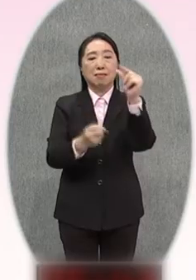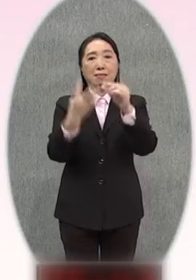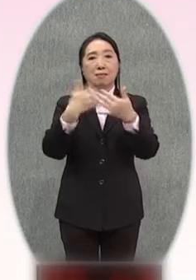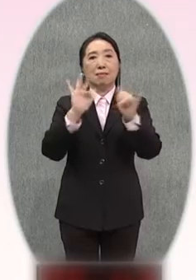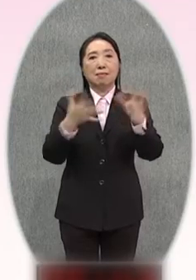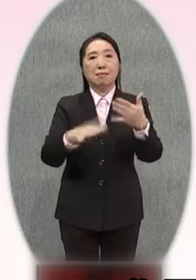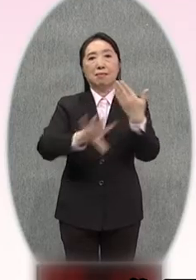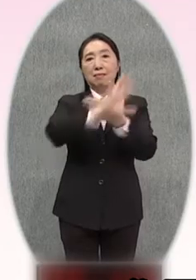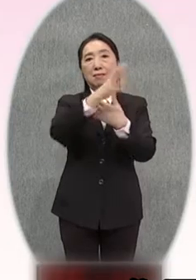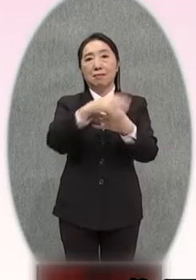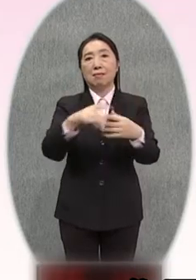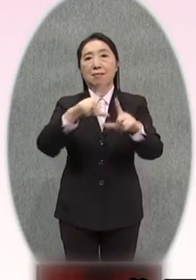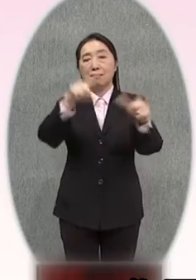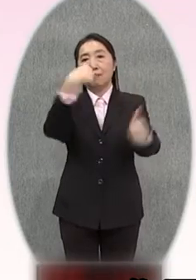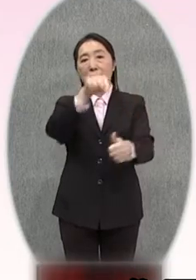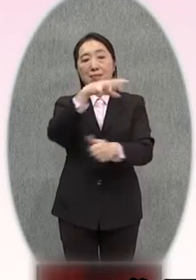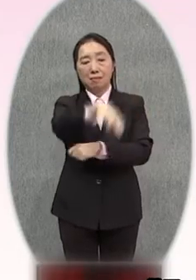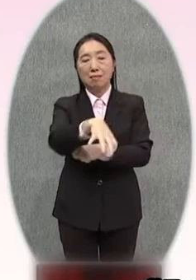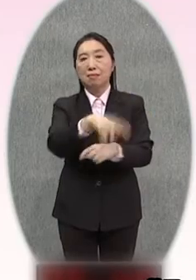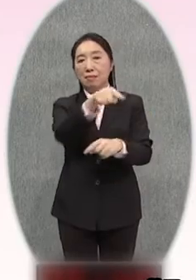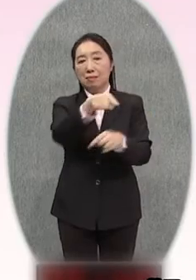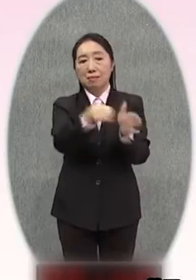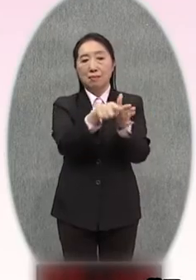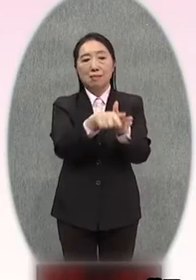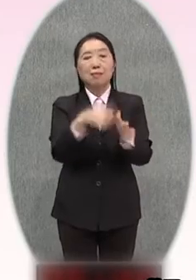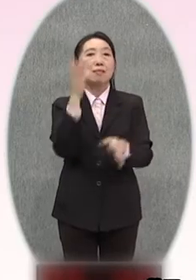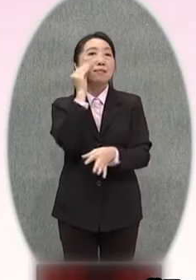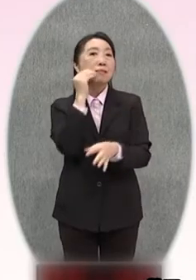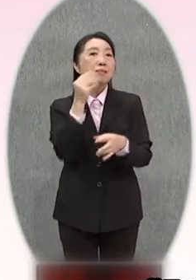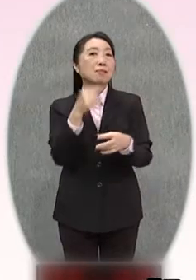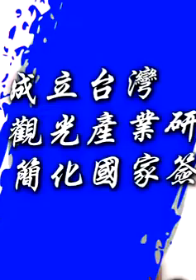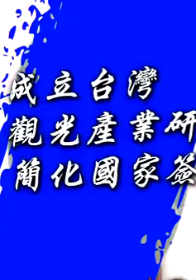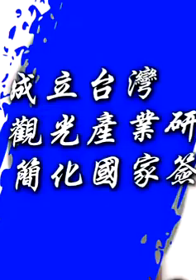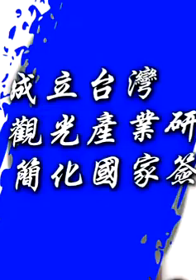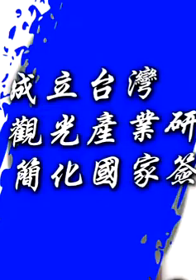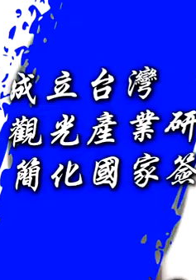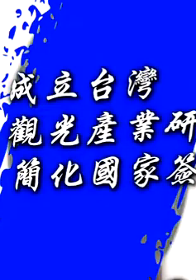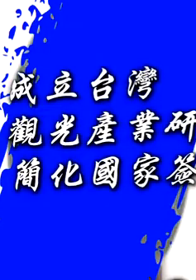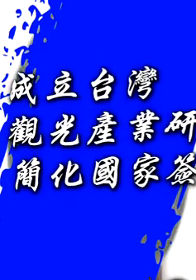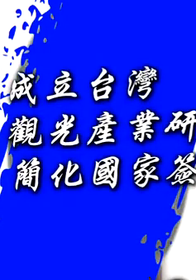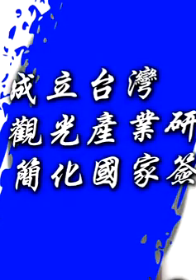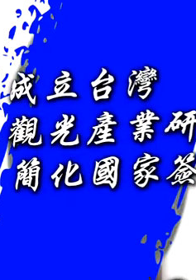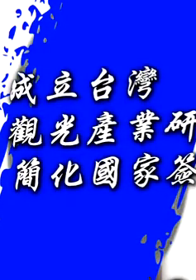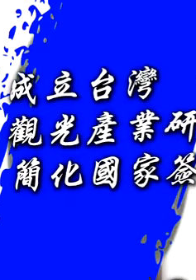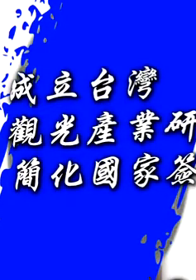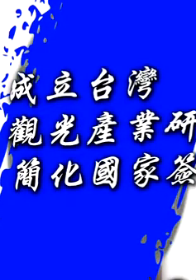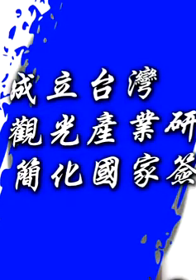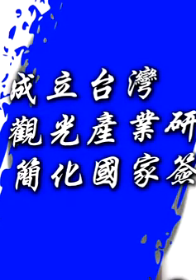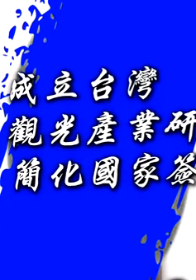驻外的大使馆，你要负责把当地国家的观光客尽量带来台湾。